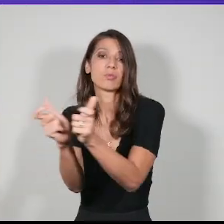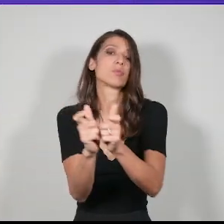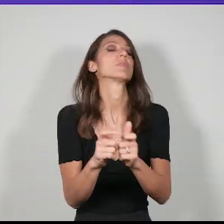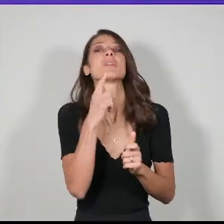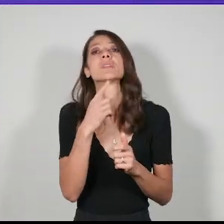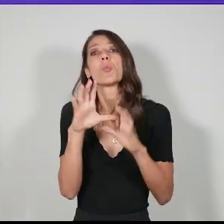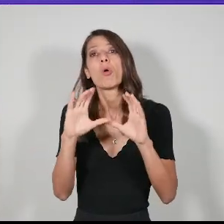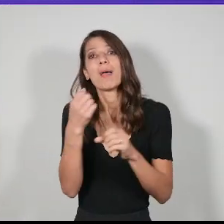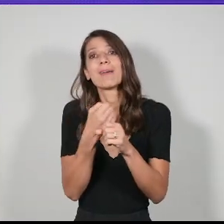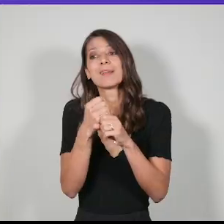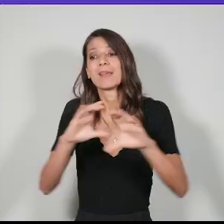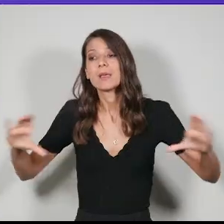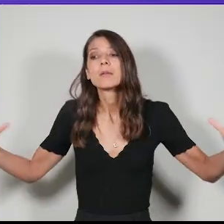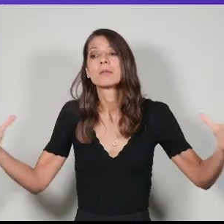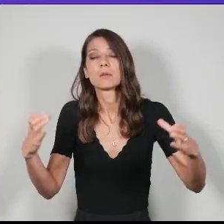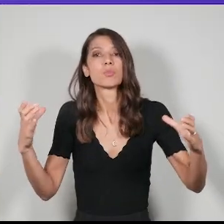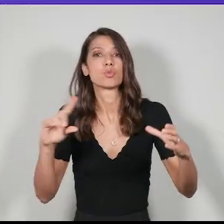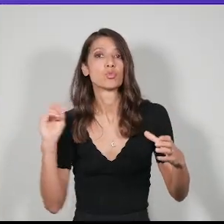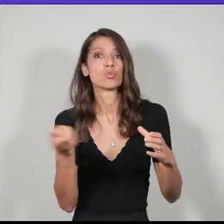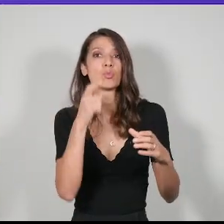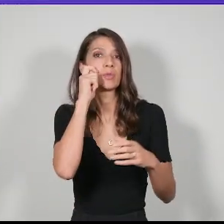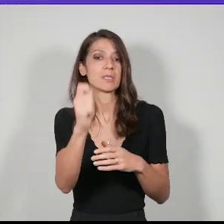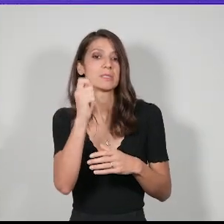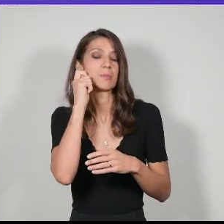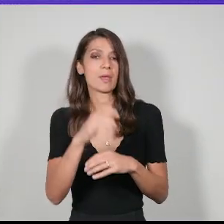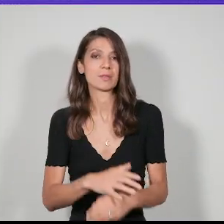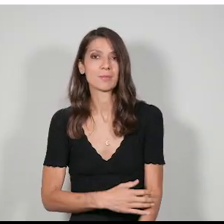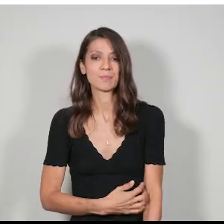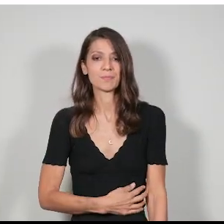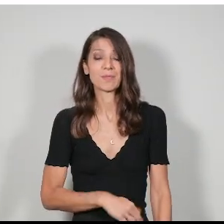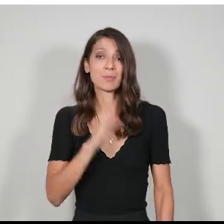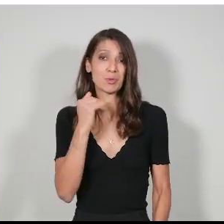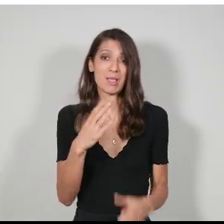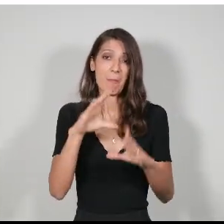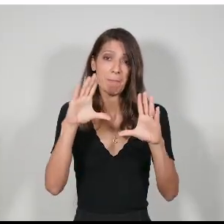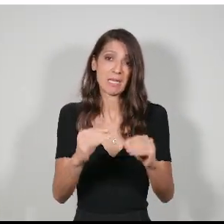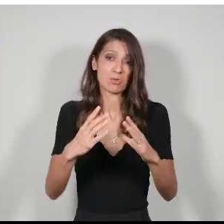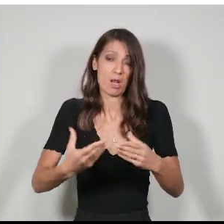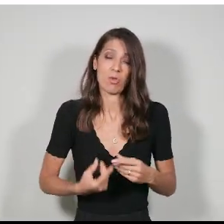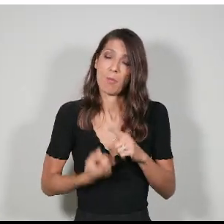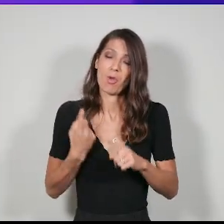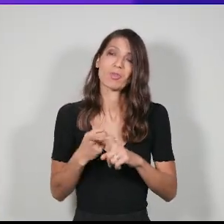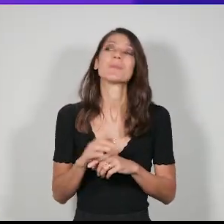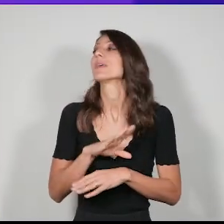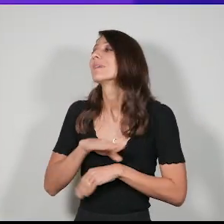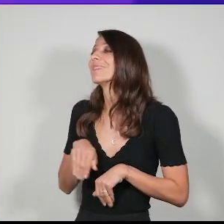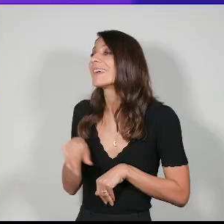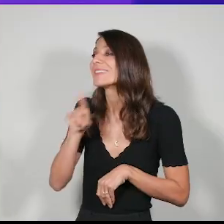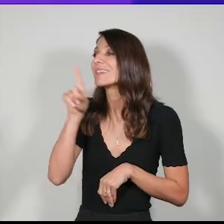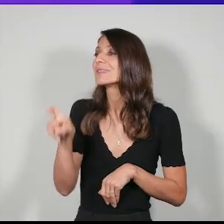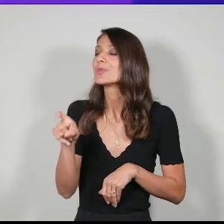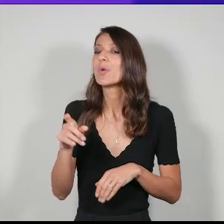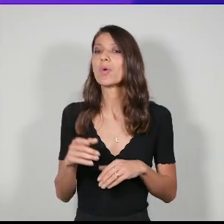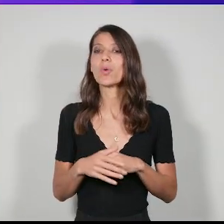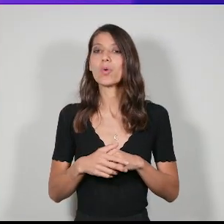communauté d'expertise. Et c'est là où la question de l'accueil, elle est hyper importante. Un dernier mot, Olivier, ça répond